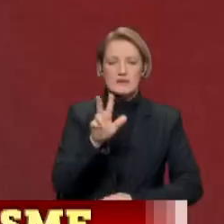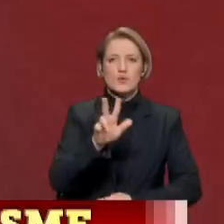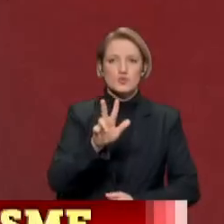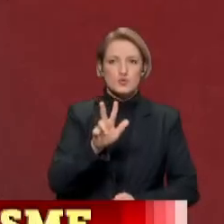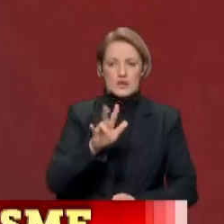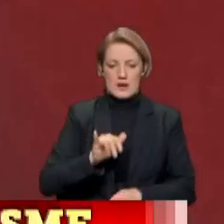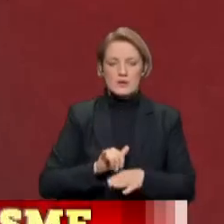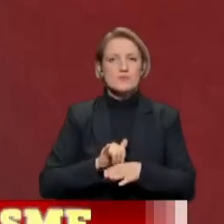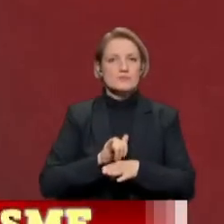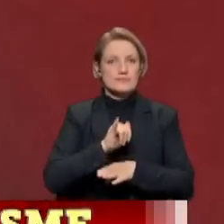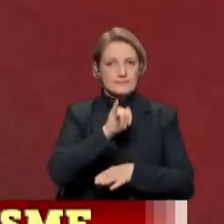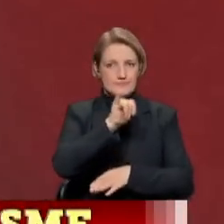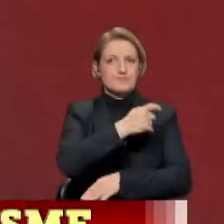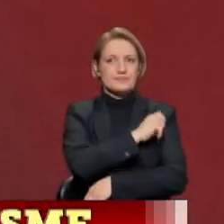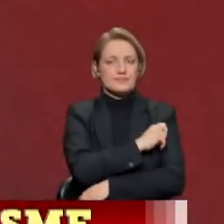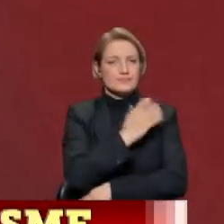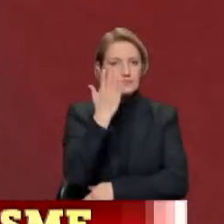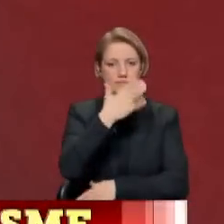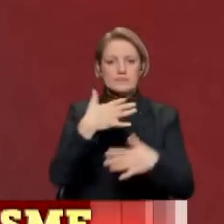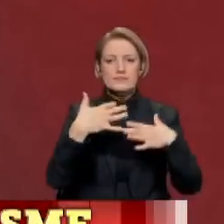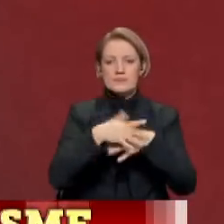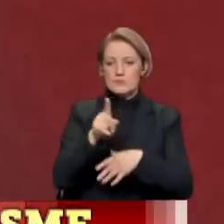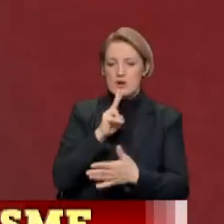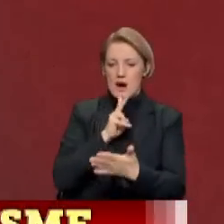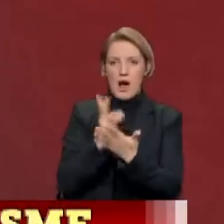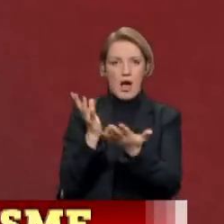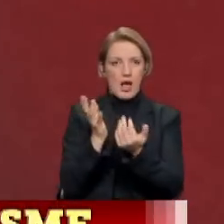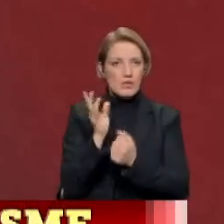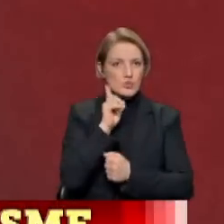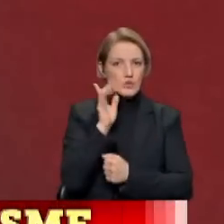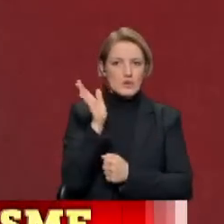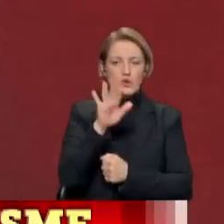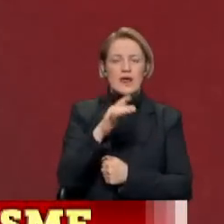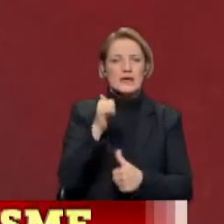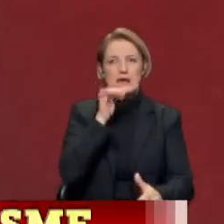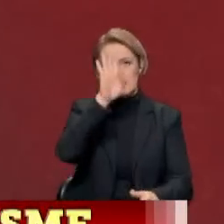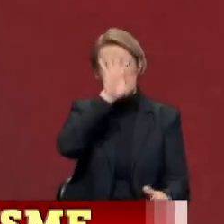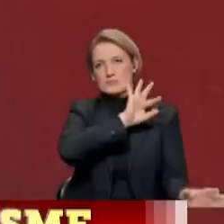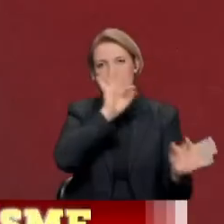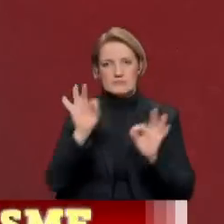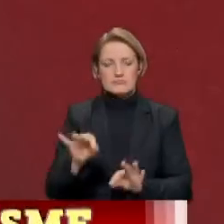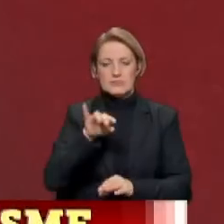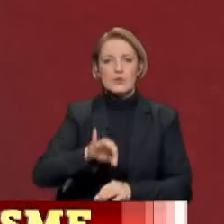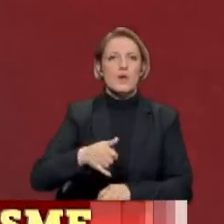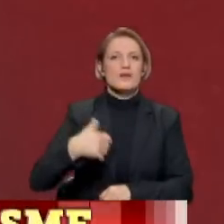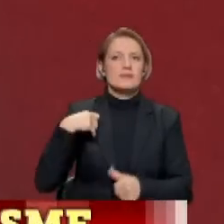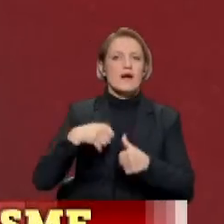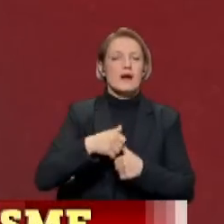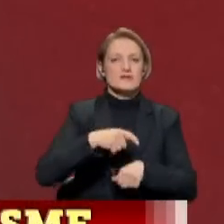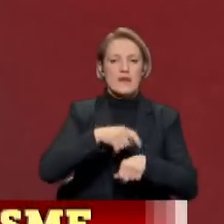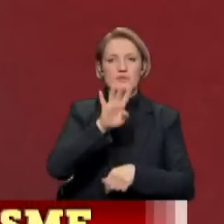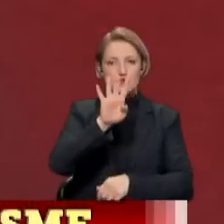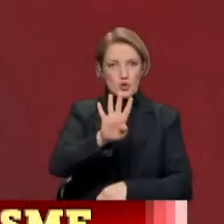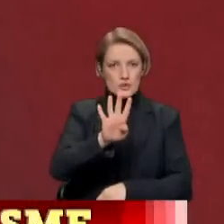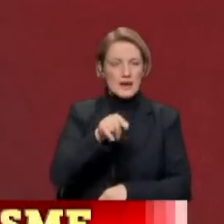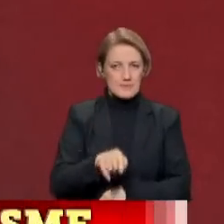8.30'da uçakla gitti ve akşamda bu kararı aldıktan sonra geri döndü. Bugün de 6 lider, tekrar hatırlatayım, saatler